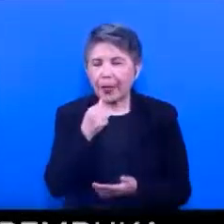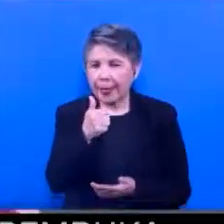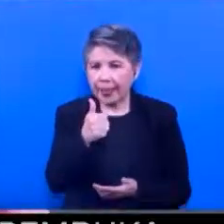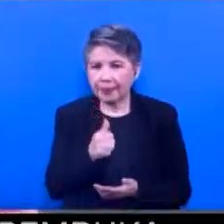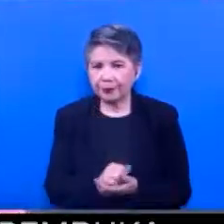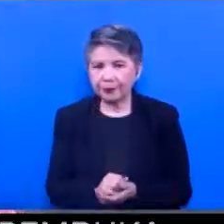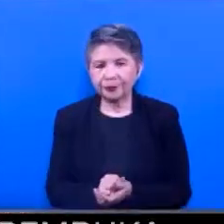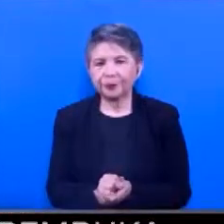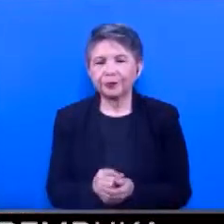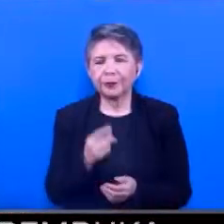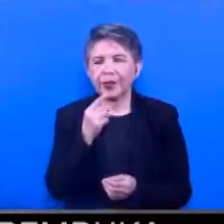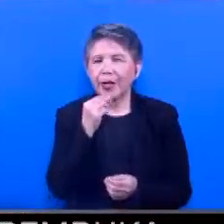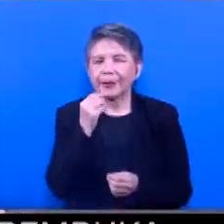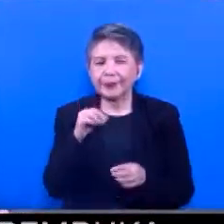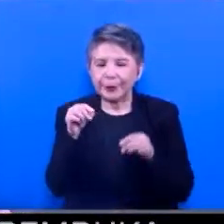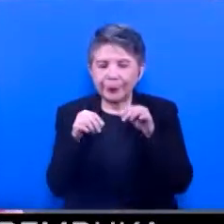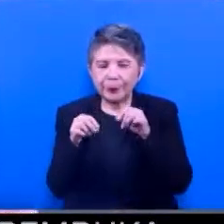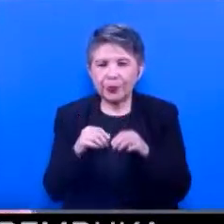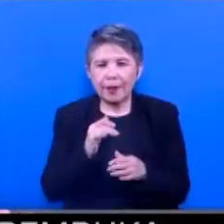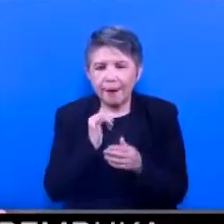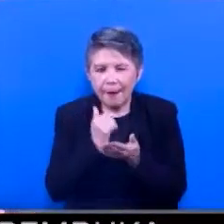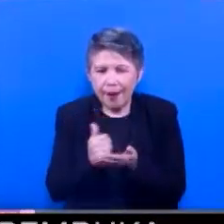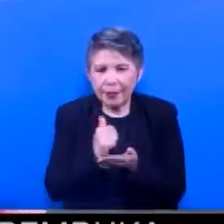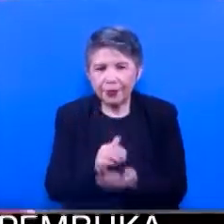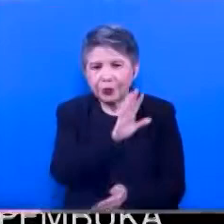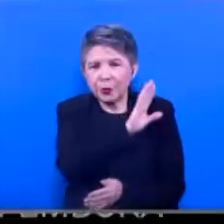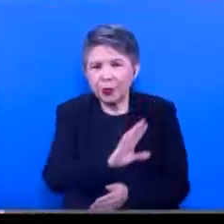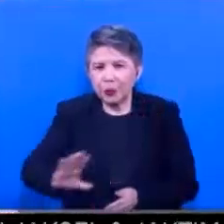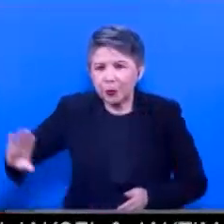gurih. Rempah-rempah khas Nusantara.